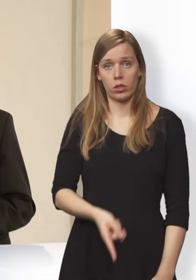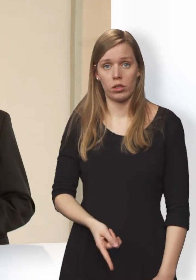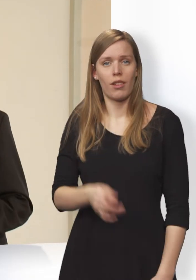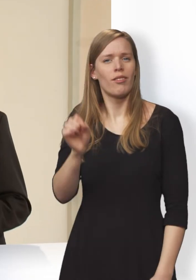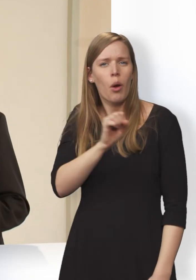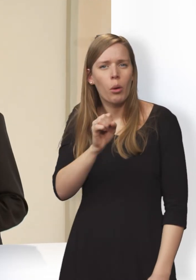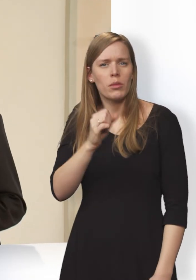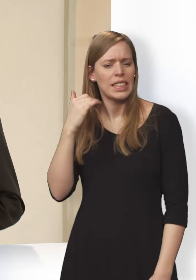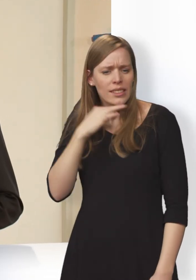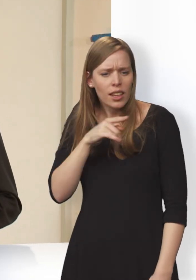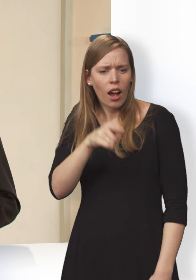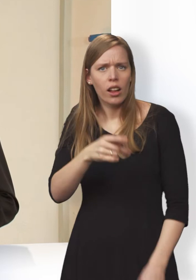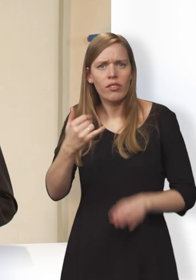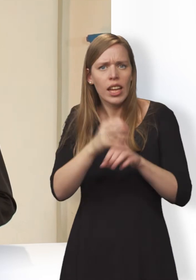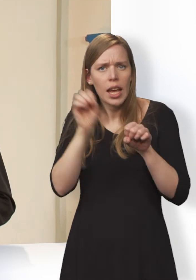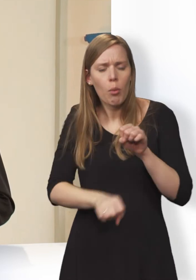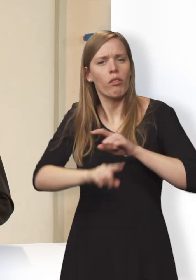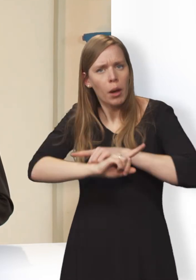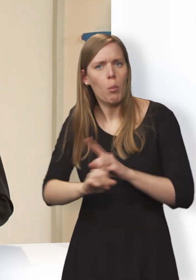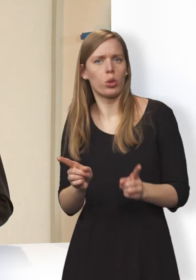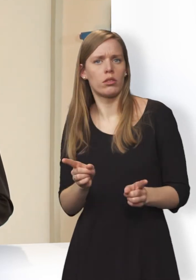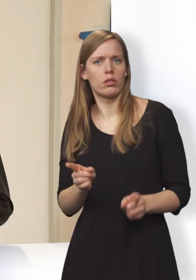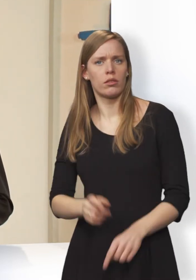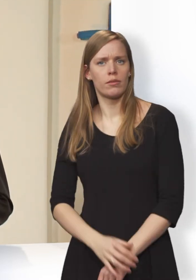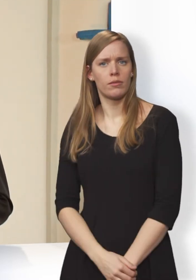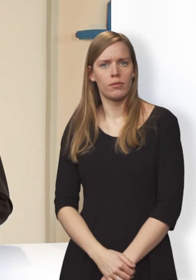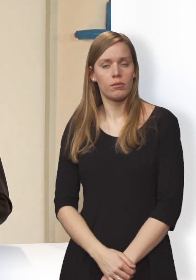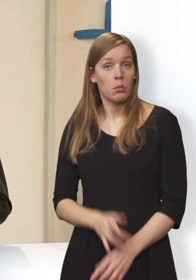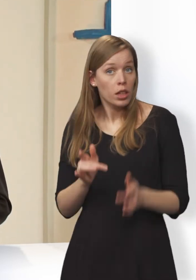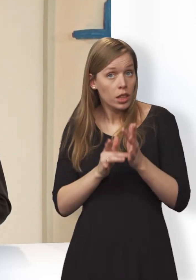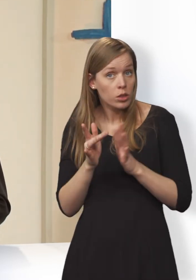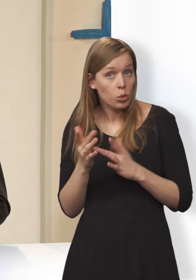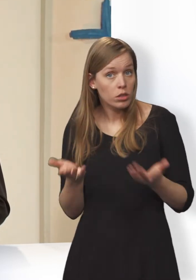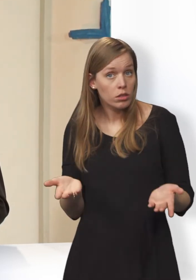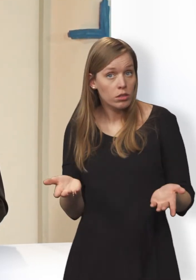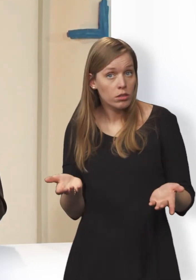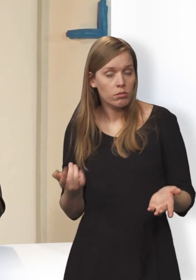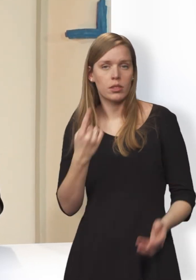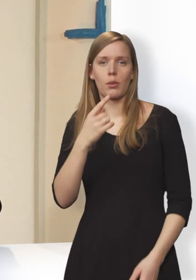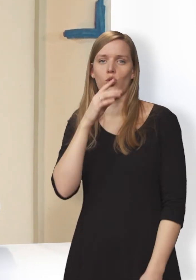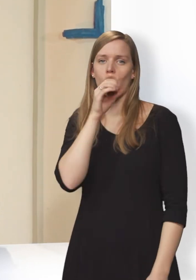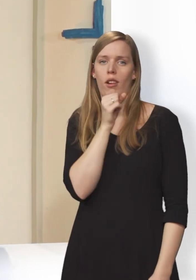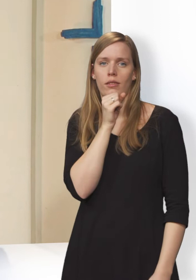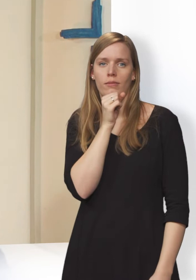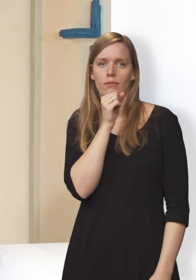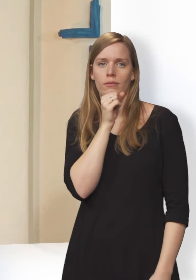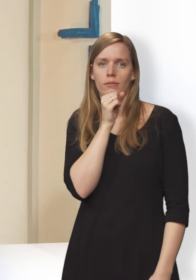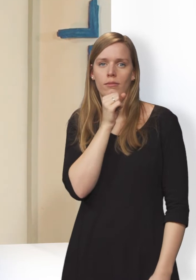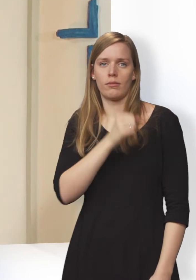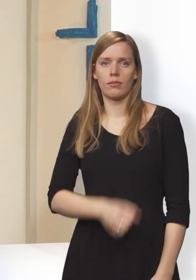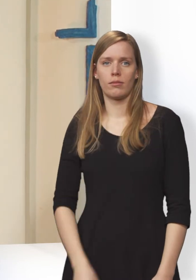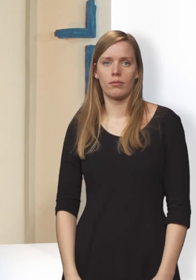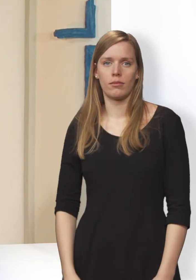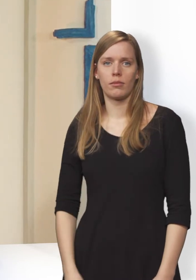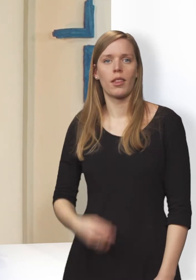nicht ins ryder und jesus er schweigt er malt